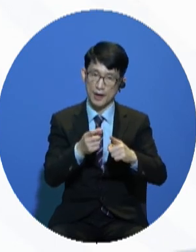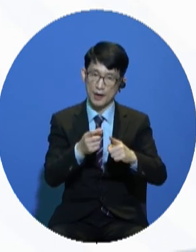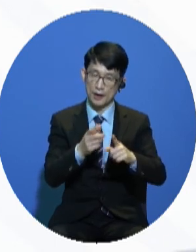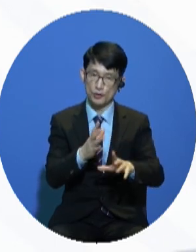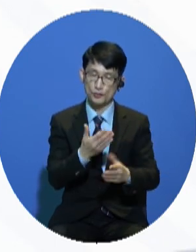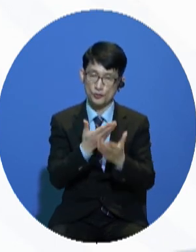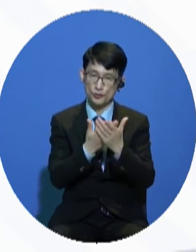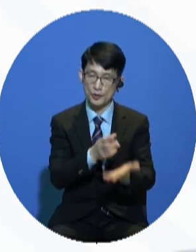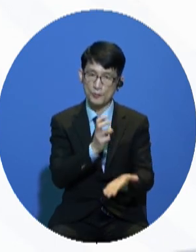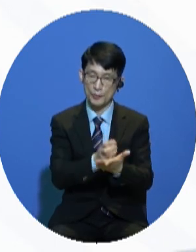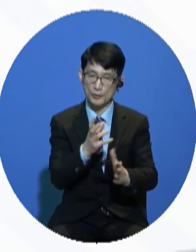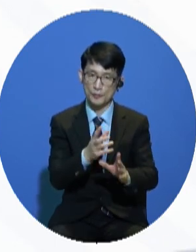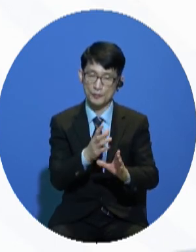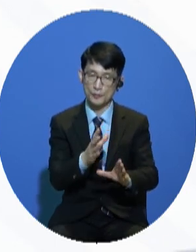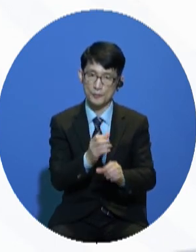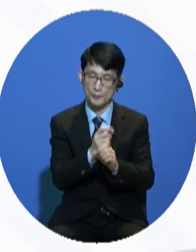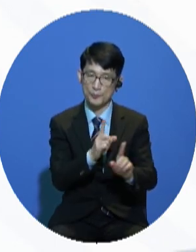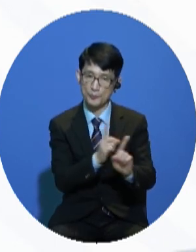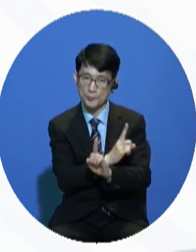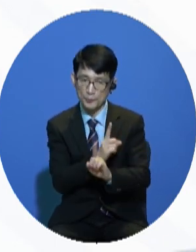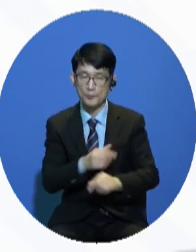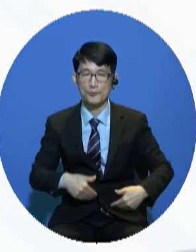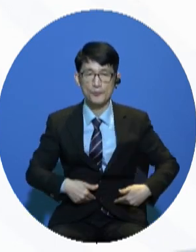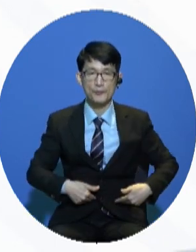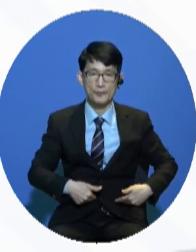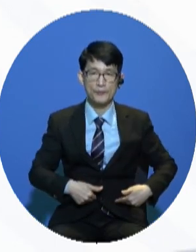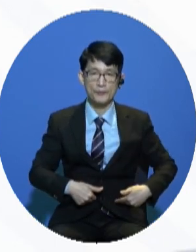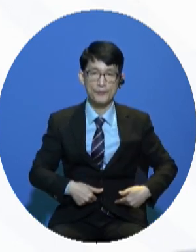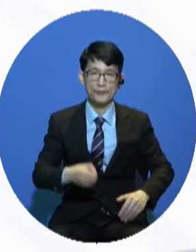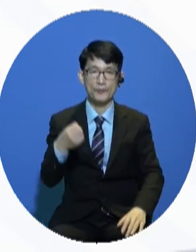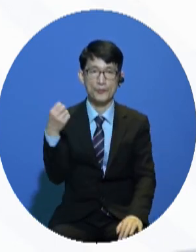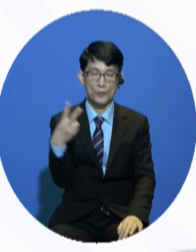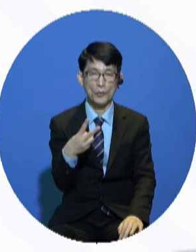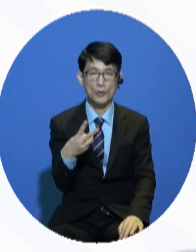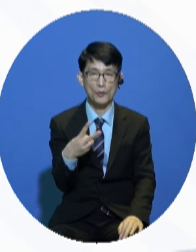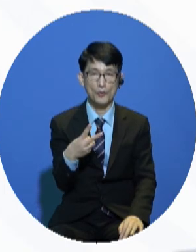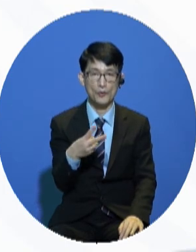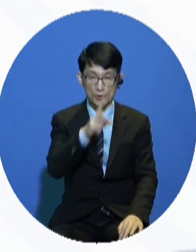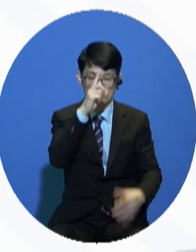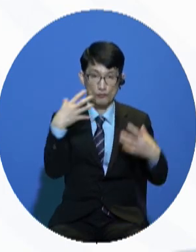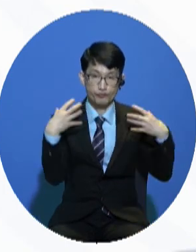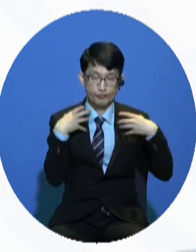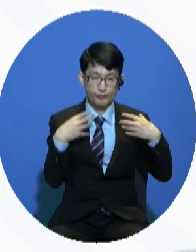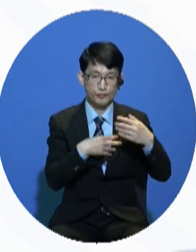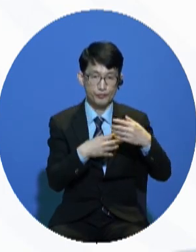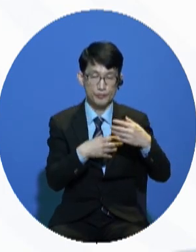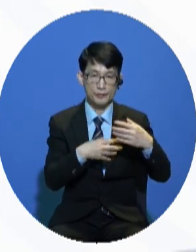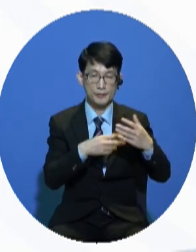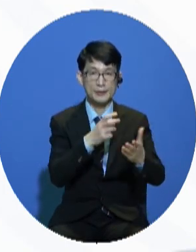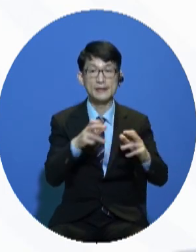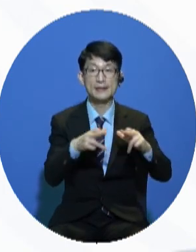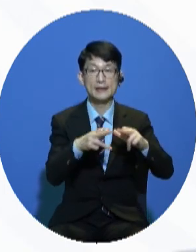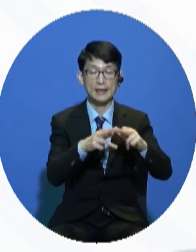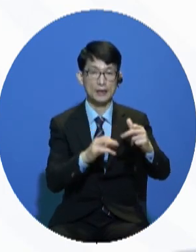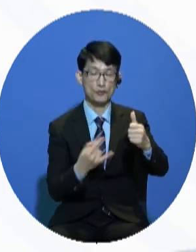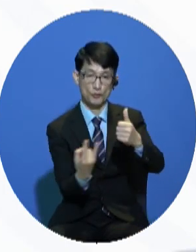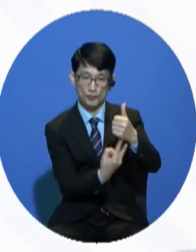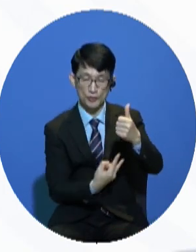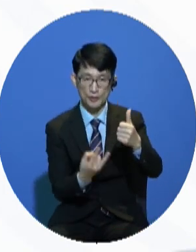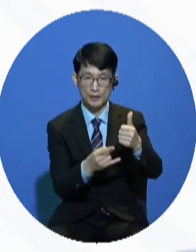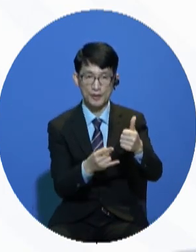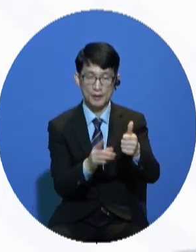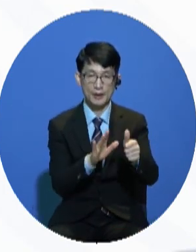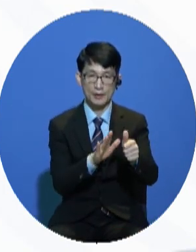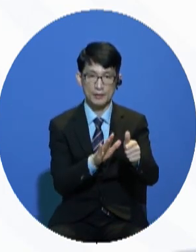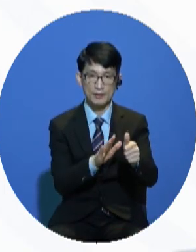좋겠고 그리고 이제 여기에서 또 주로 담을 4개의 고도화된 지원 체계는 국가장애인위원회를 중심으로 한 완전한 참여를 실현하기 위한